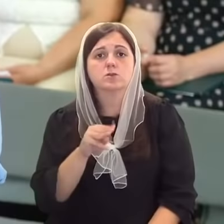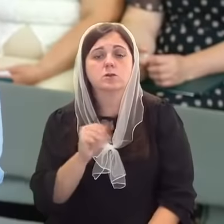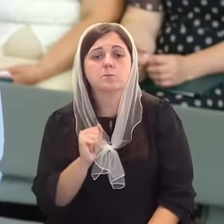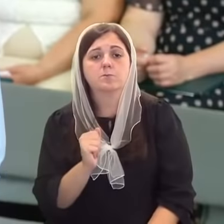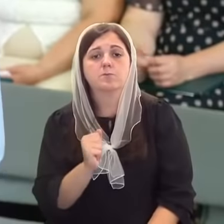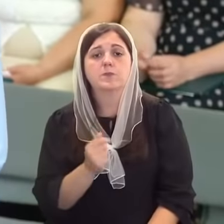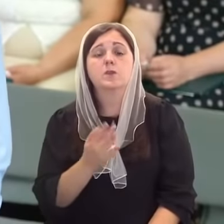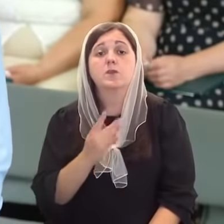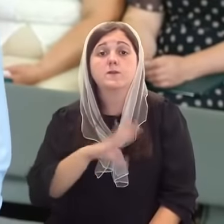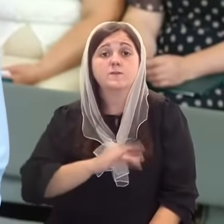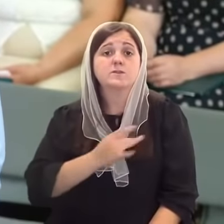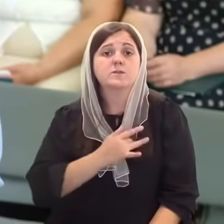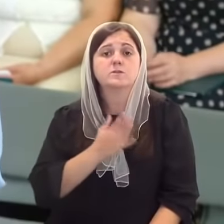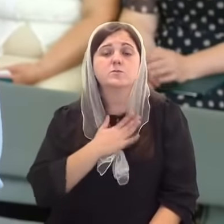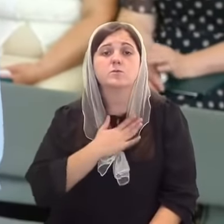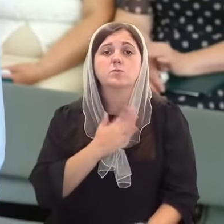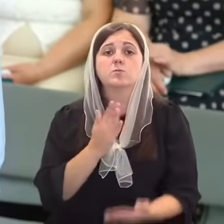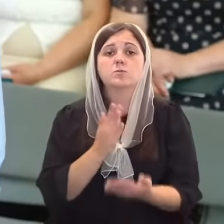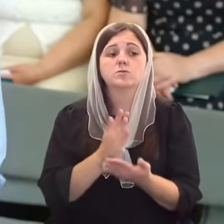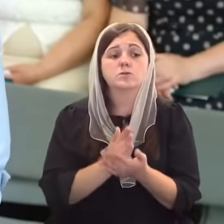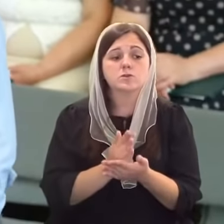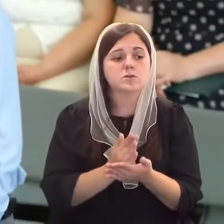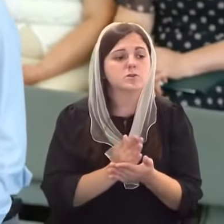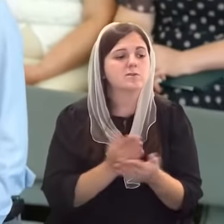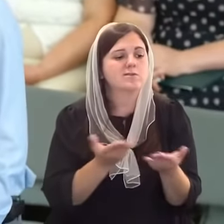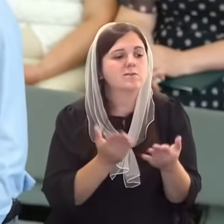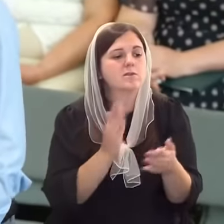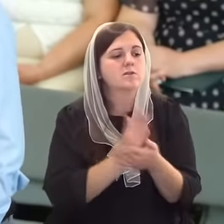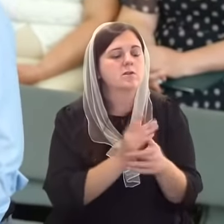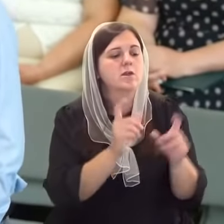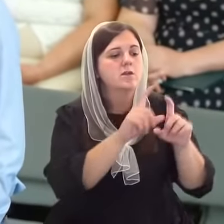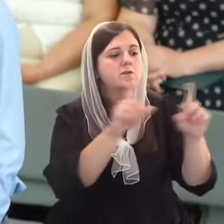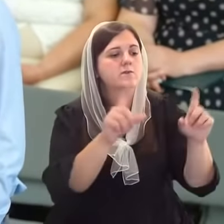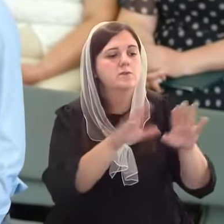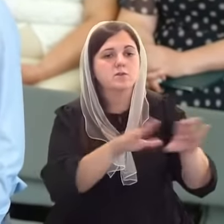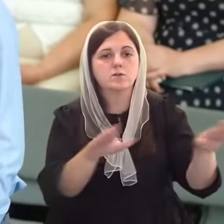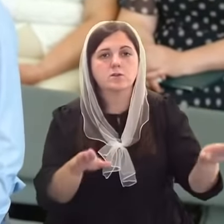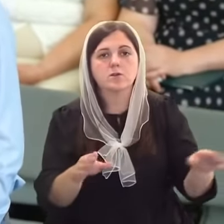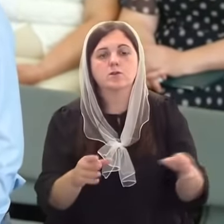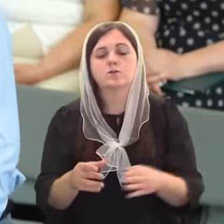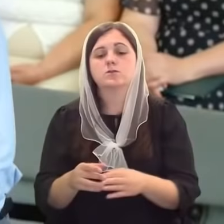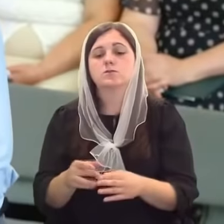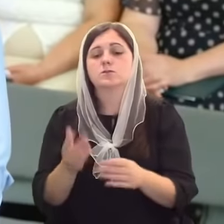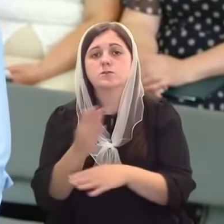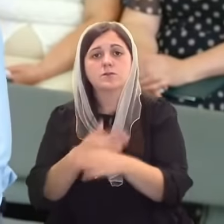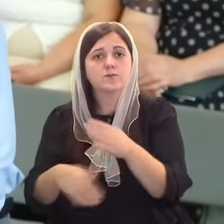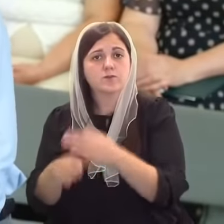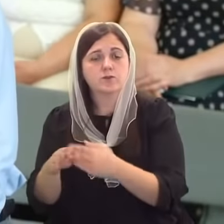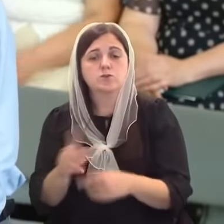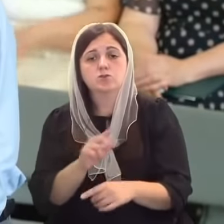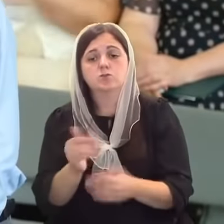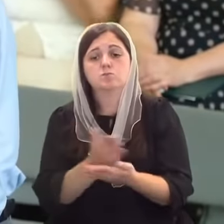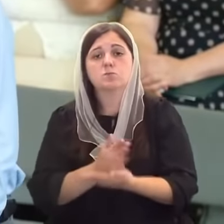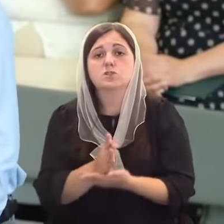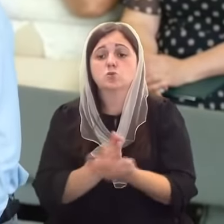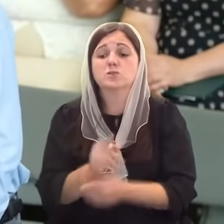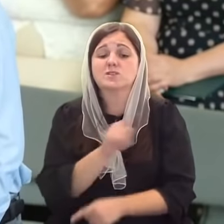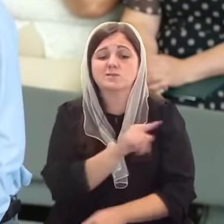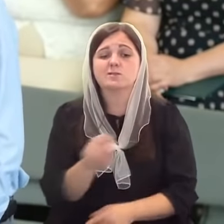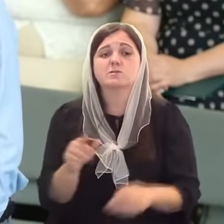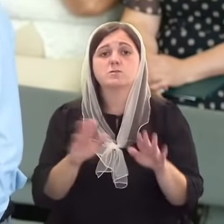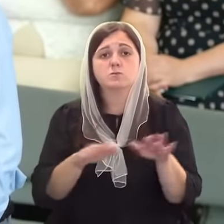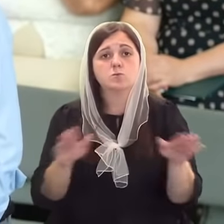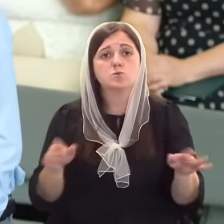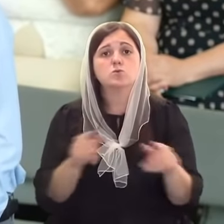всегда есть желание, где есть интернат, где есть дом инвалидов, чтобы мы там служили этим ребятам. Чтобы